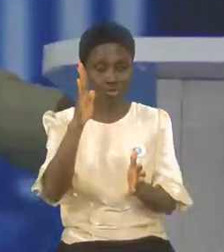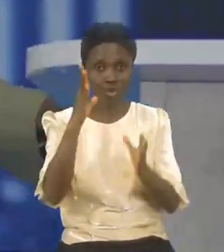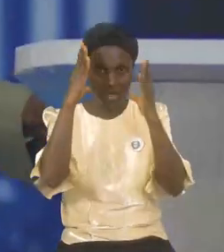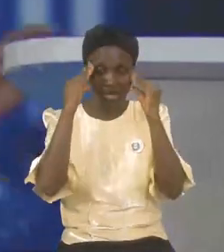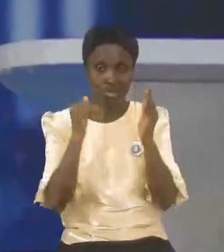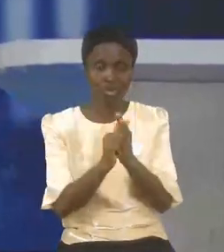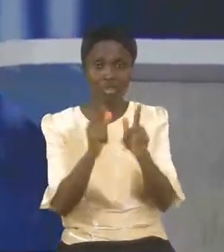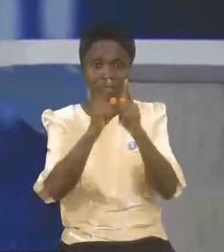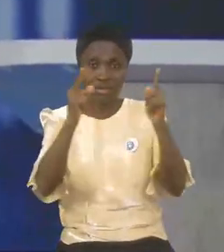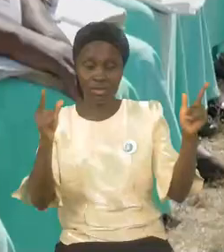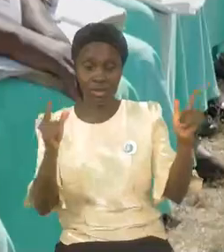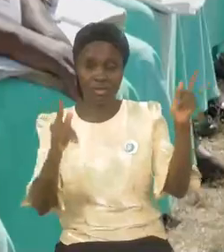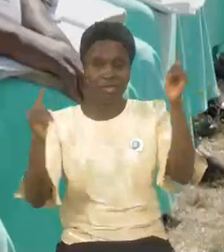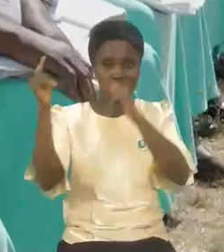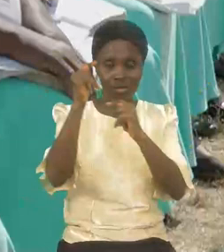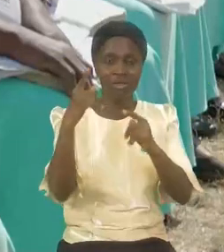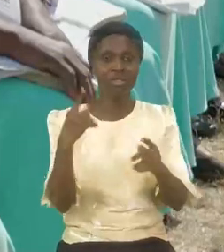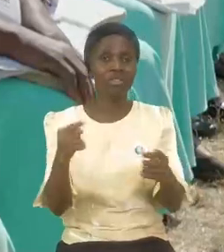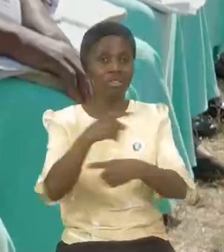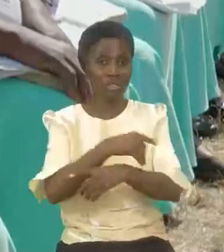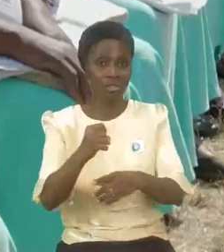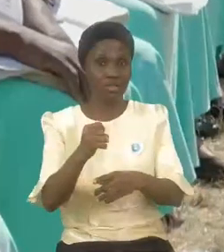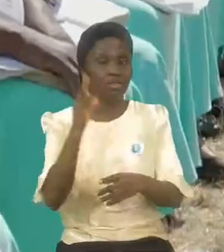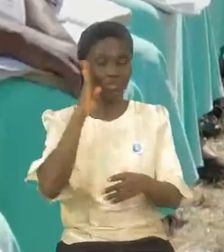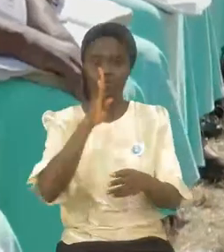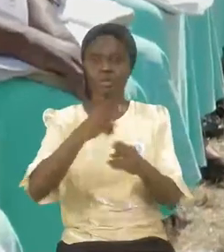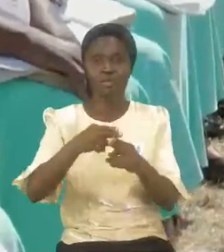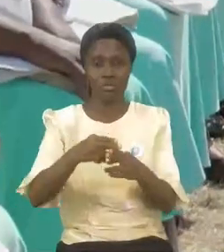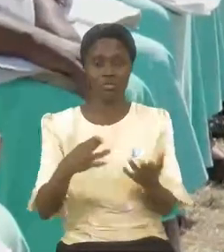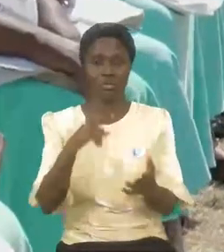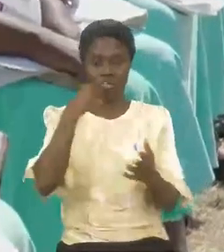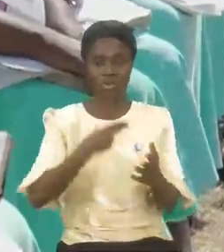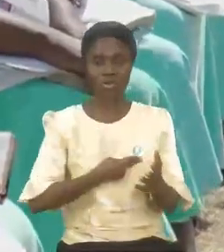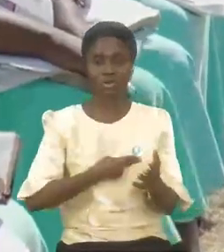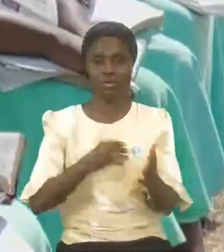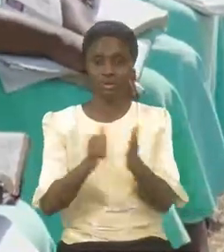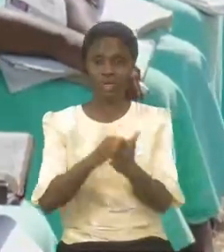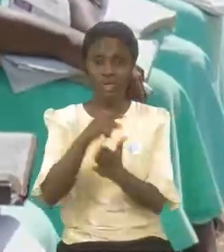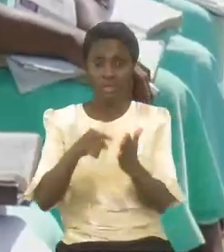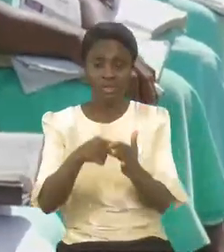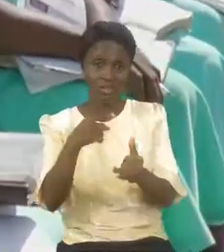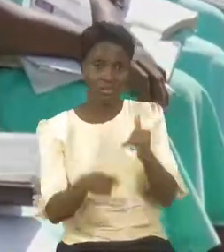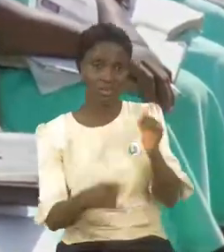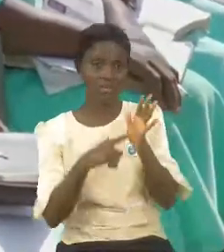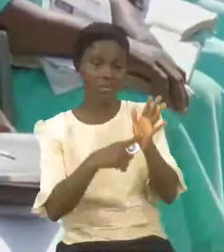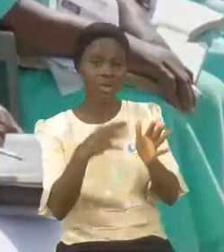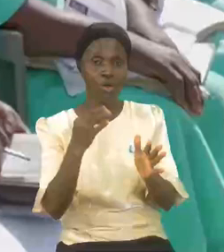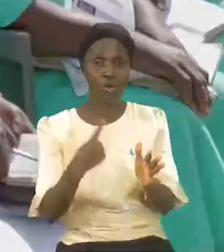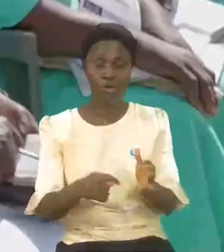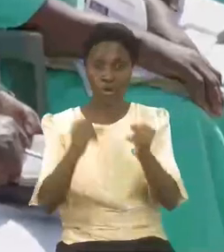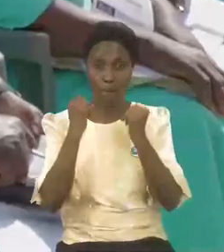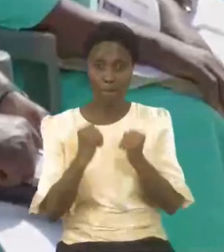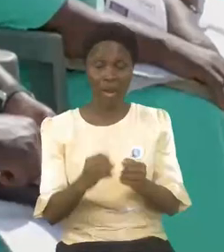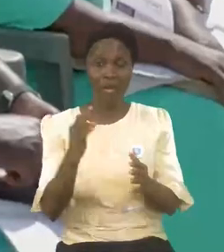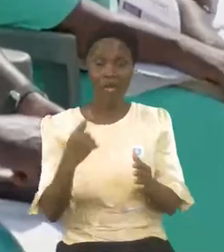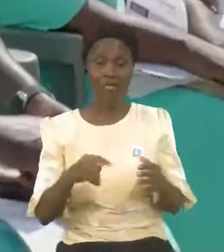des Israélites, les Juifs qui vont passer par cette grande tribulation, et ces jours seront abrégés. Alors, il nous